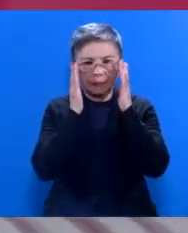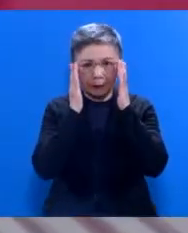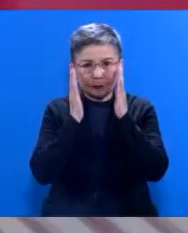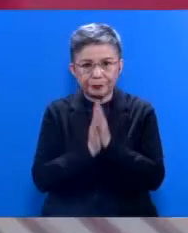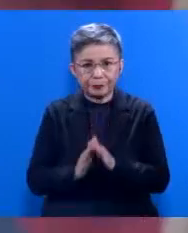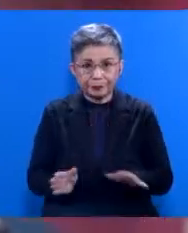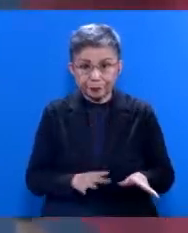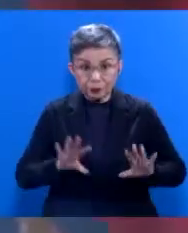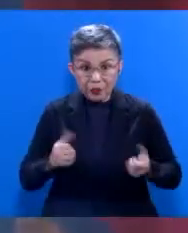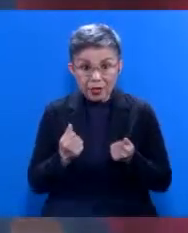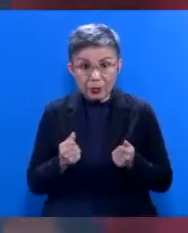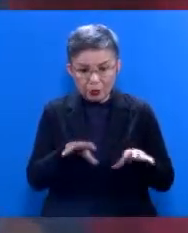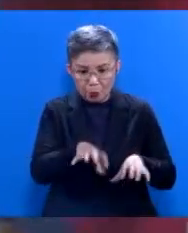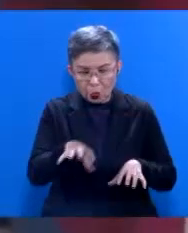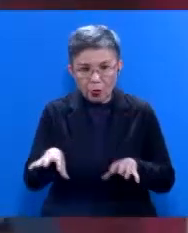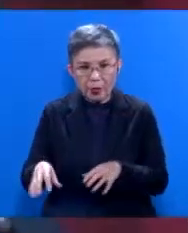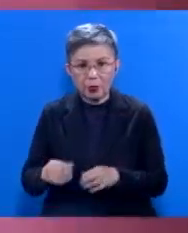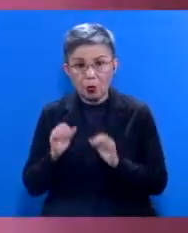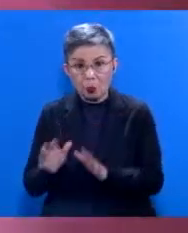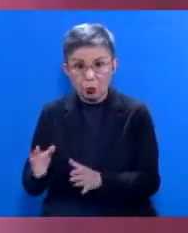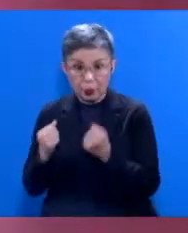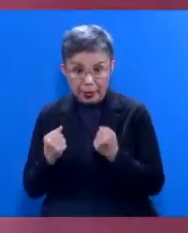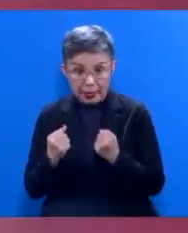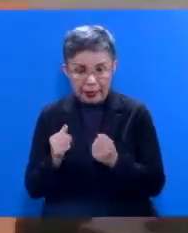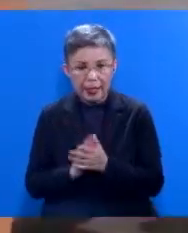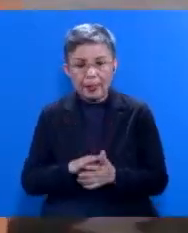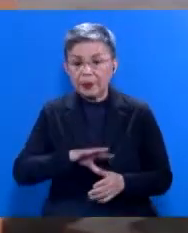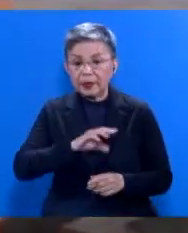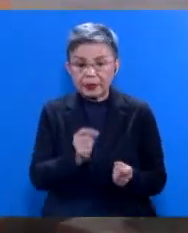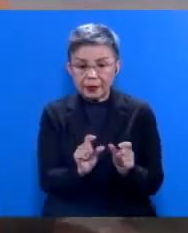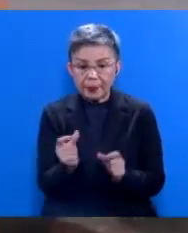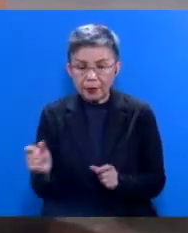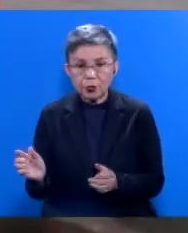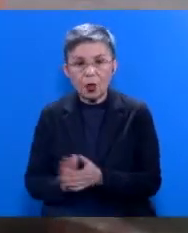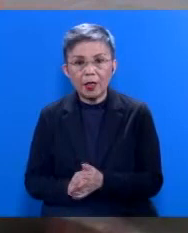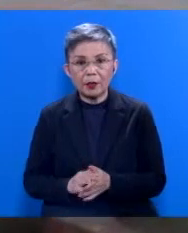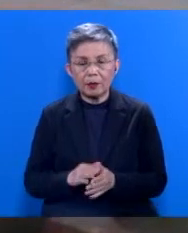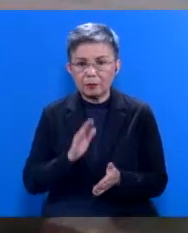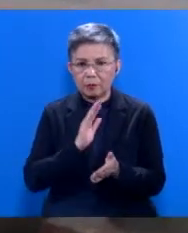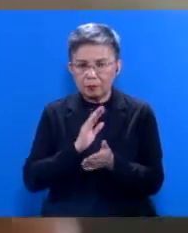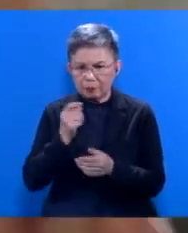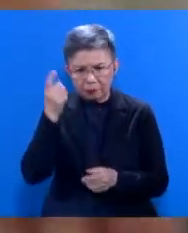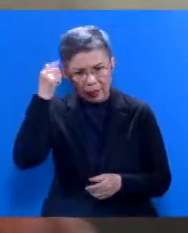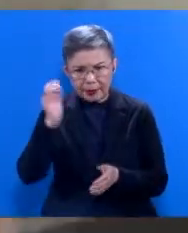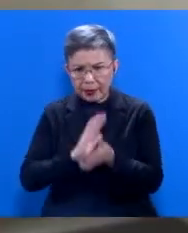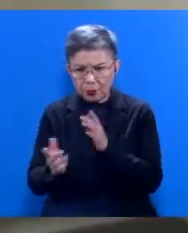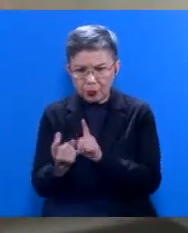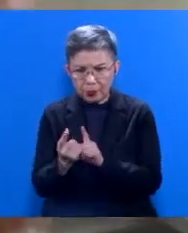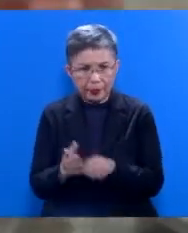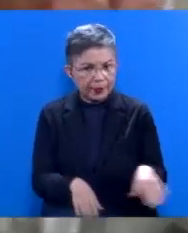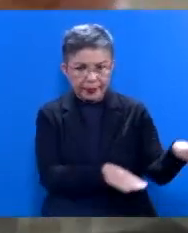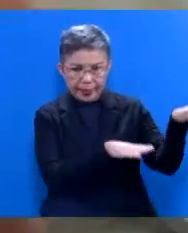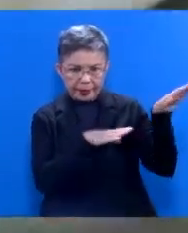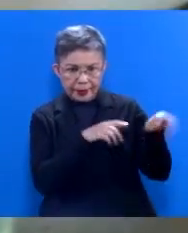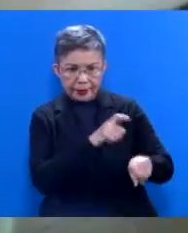Walau sudah menyiapkan prasarana protokol kesehatan, tidak semua sekolah menggelar belajar tatap muka. Di Jambi, jadwal belajar